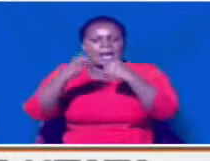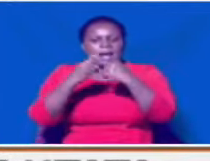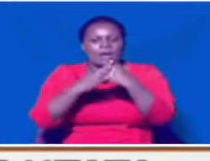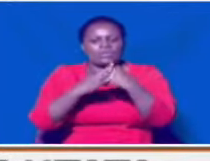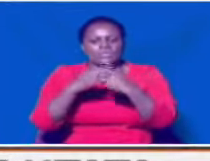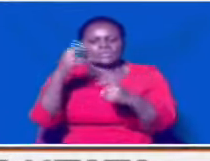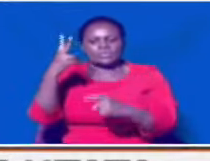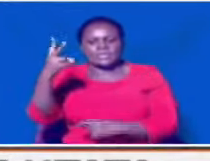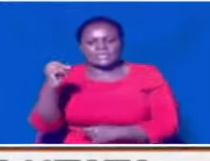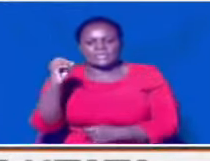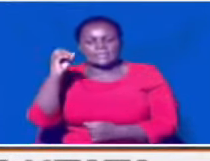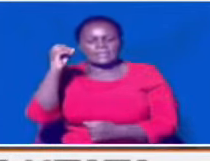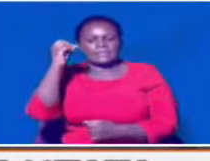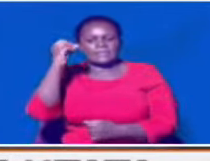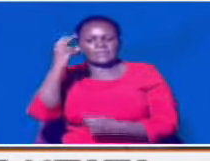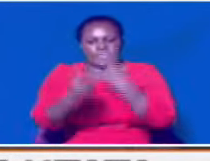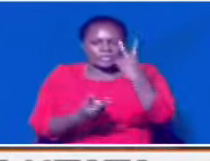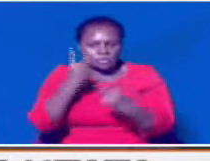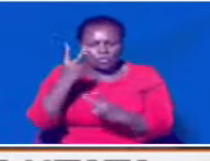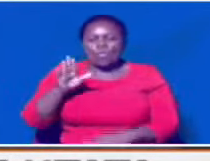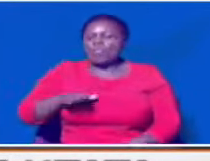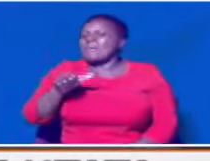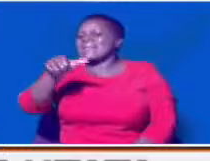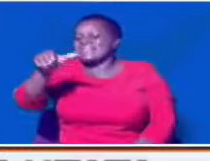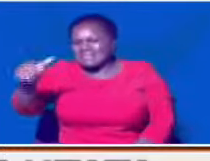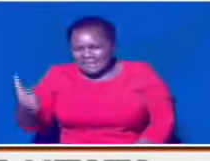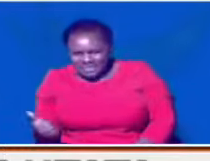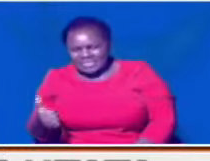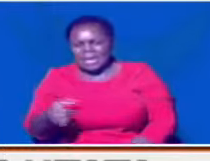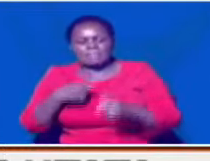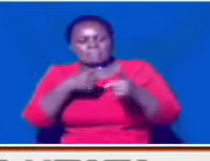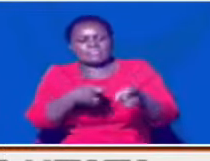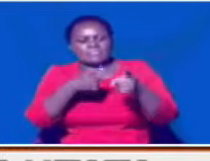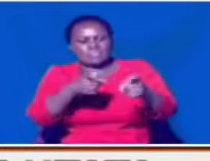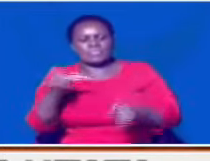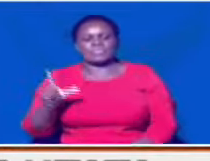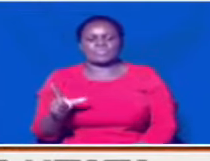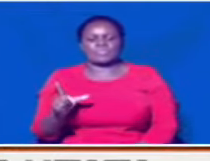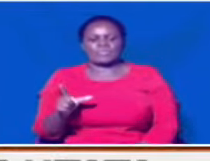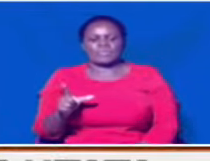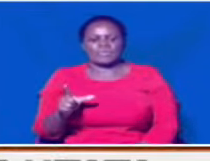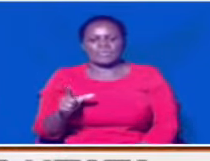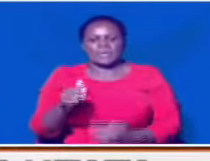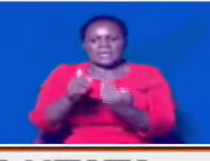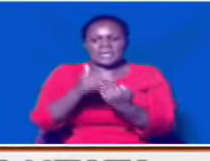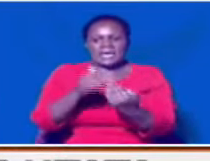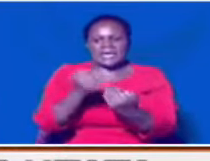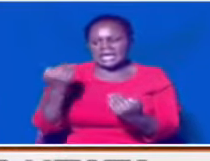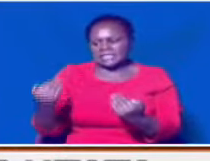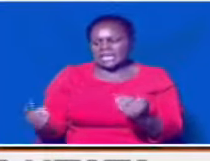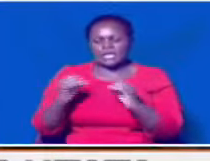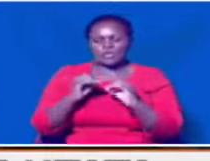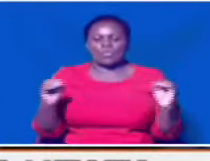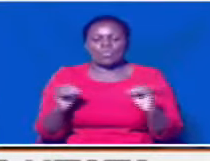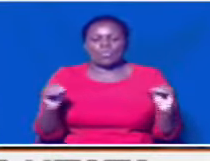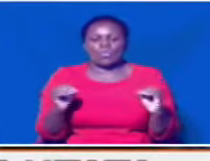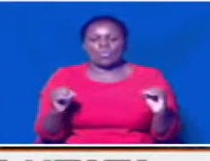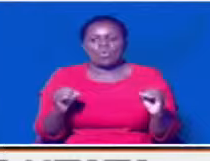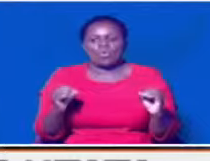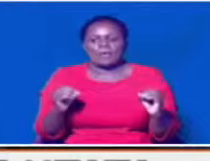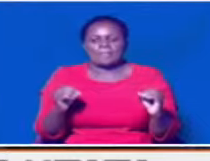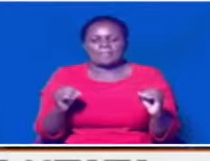mwaka 2012, mwanamke tofauti alimshtaki Linturi kwa kutomtekeleza na mtoto wao wa kiume wa miaka